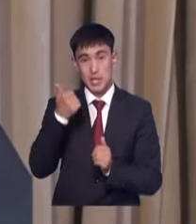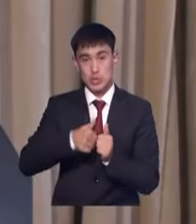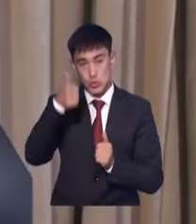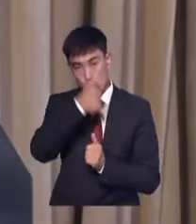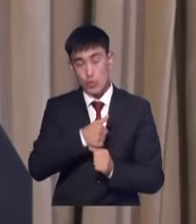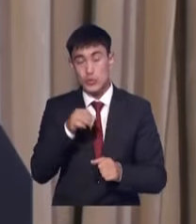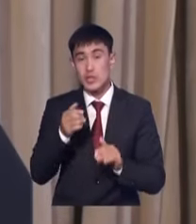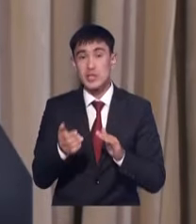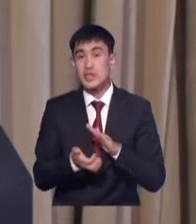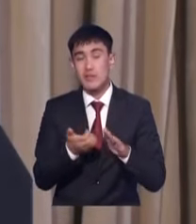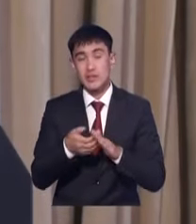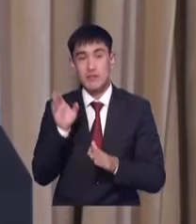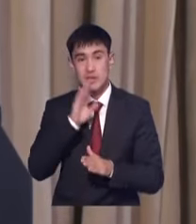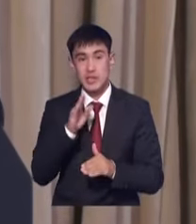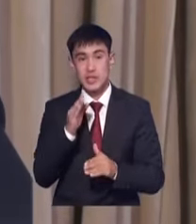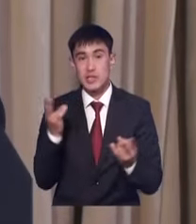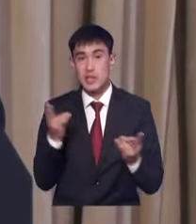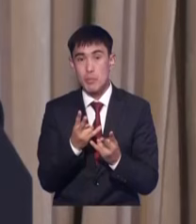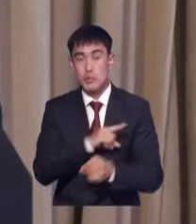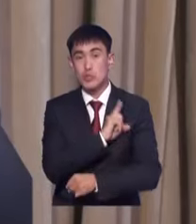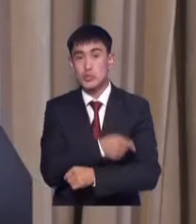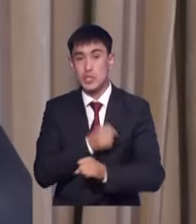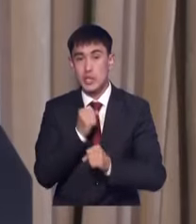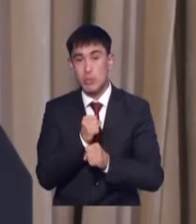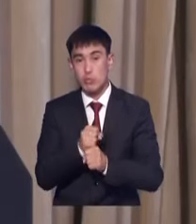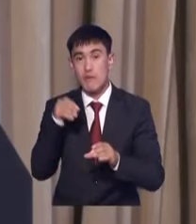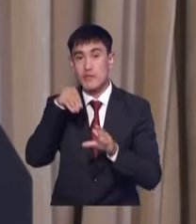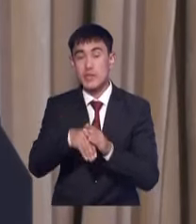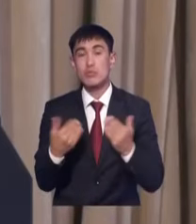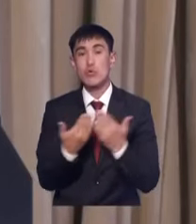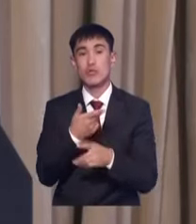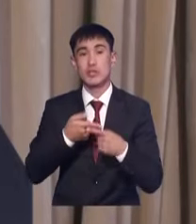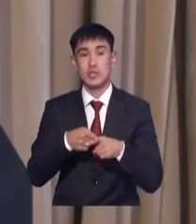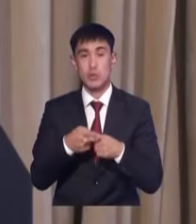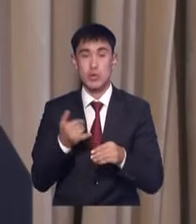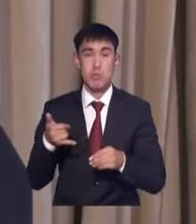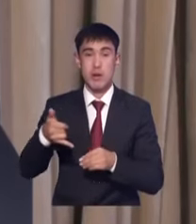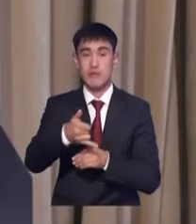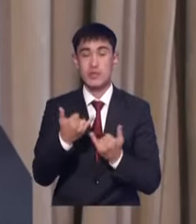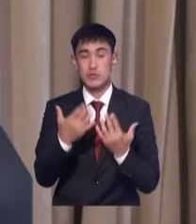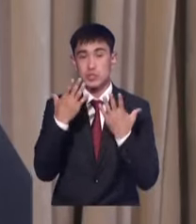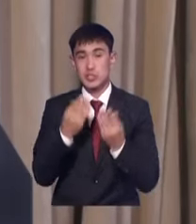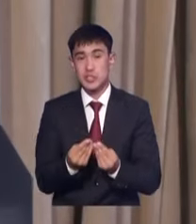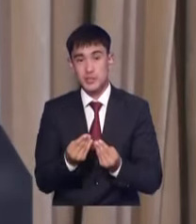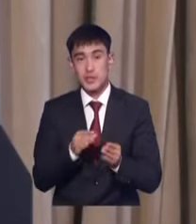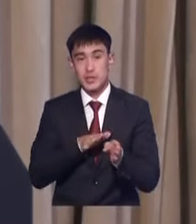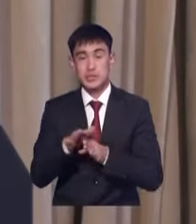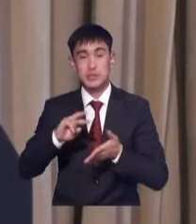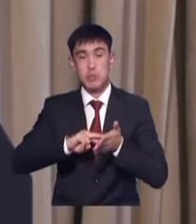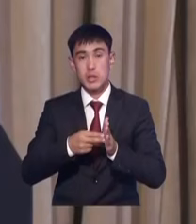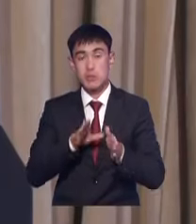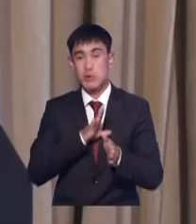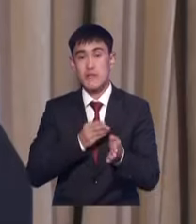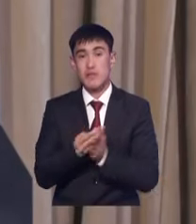год ощущается нехватка воды, так что необходимо усилить работу по внедрению новых технологий полива. На сегодняшний день для реализации планов